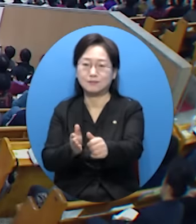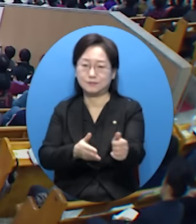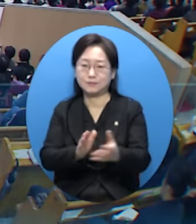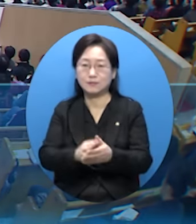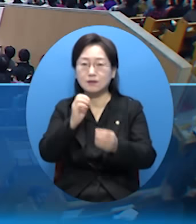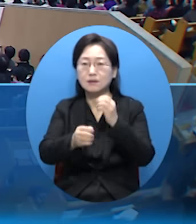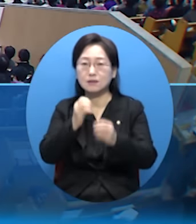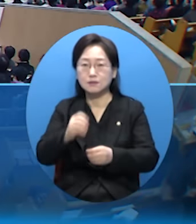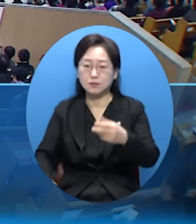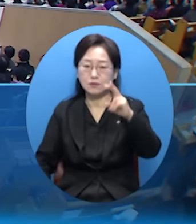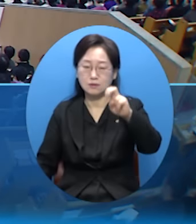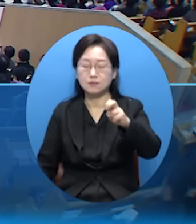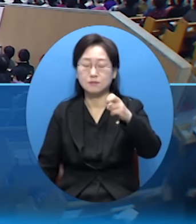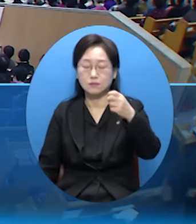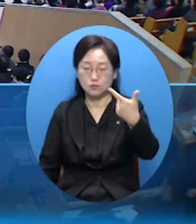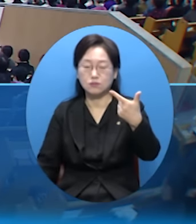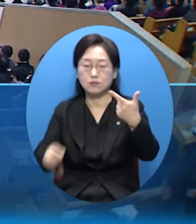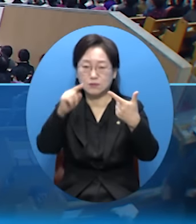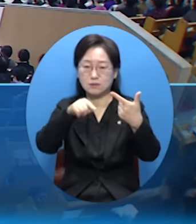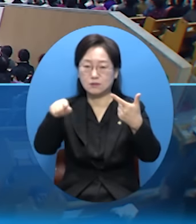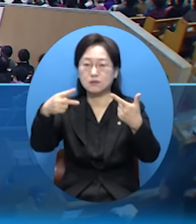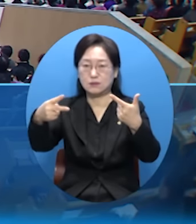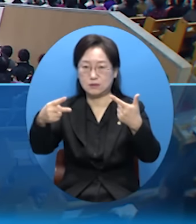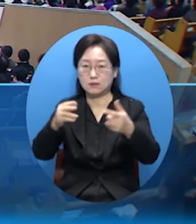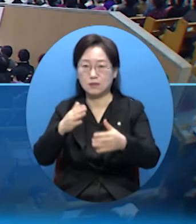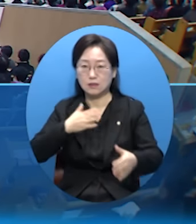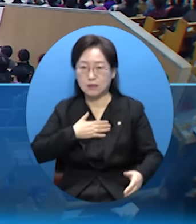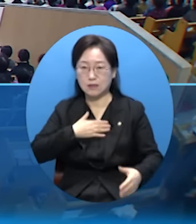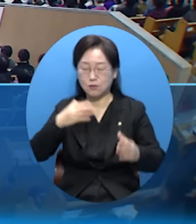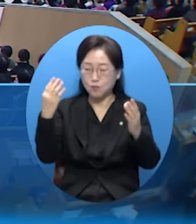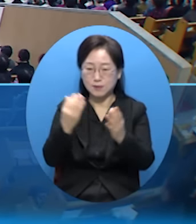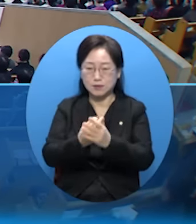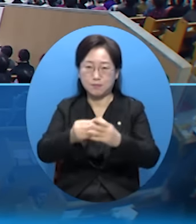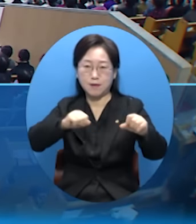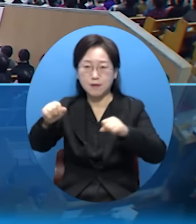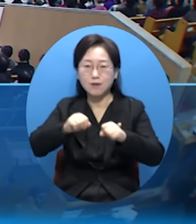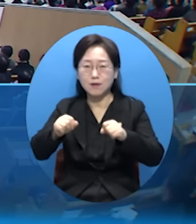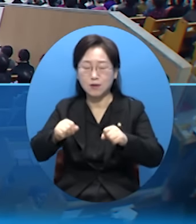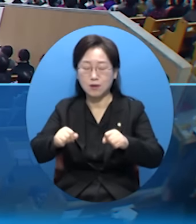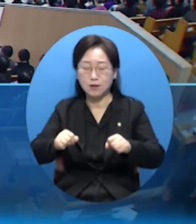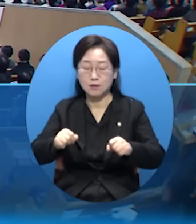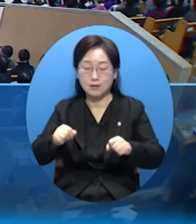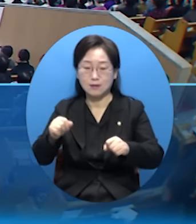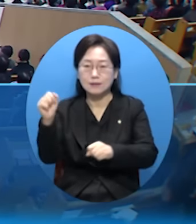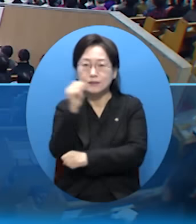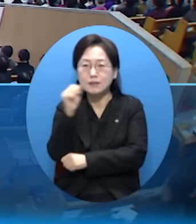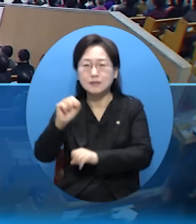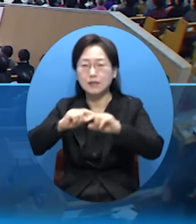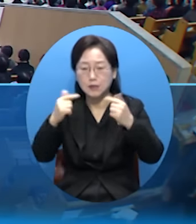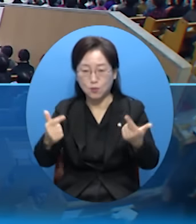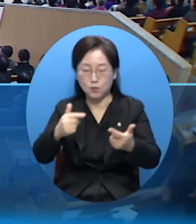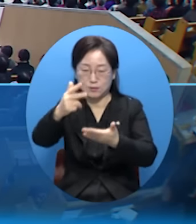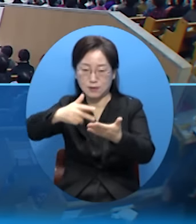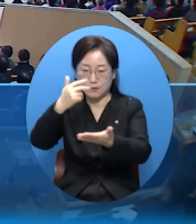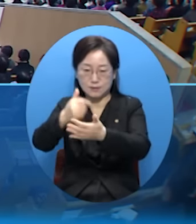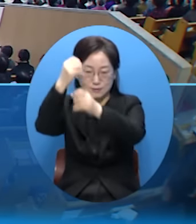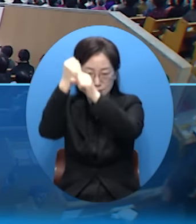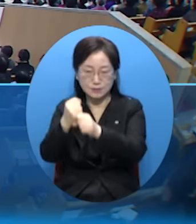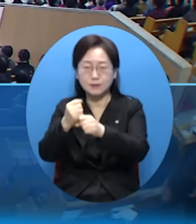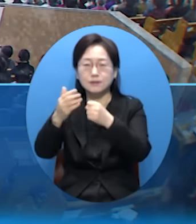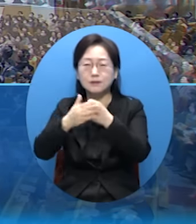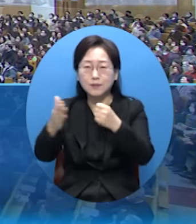시편 26편 1절 2절입니다 내가 나의 완전함에 행하여 싸우며 흔들리지 아니하고 야훼를